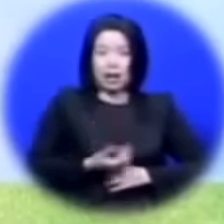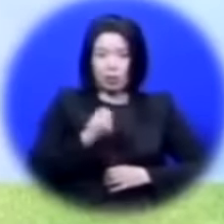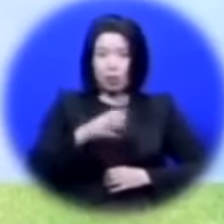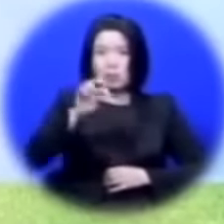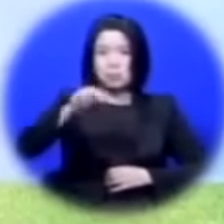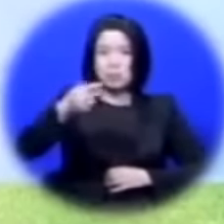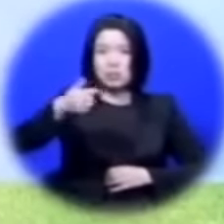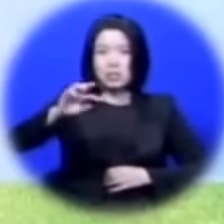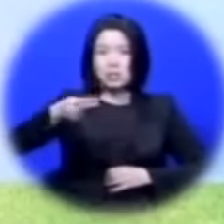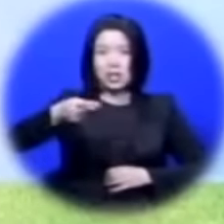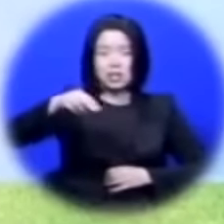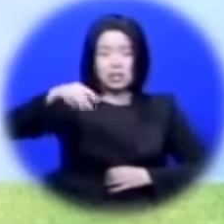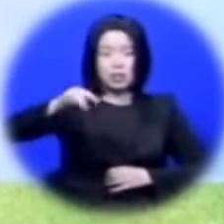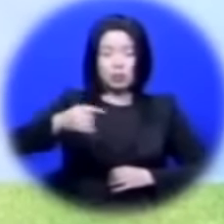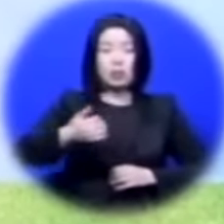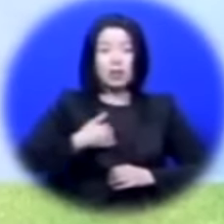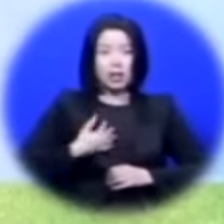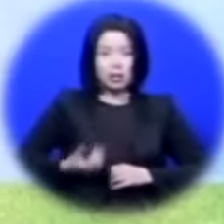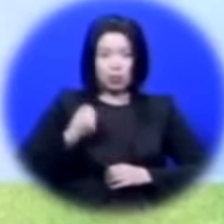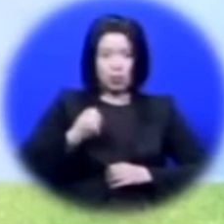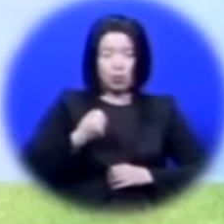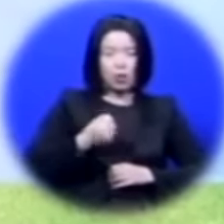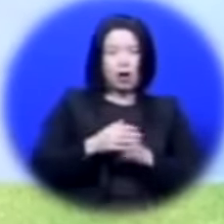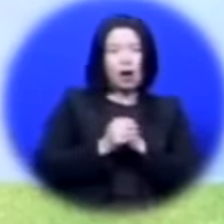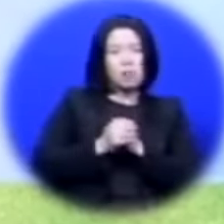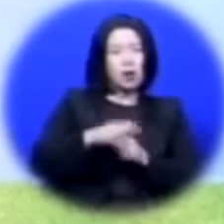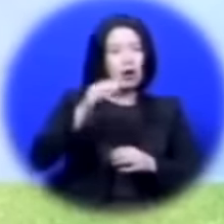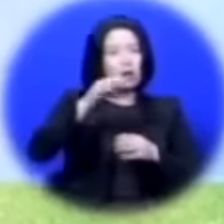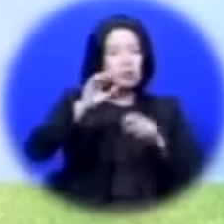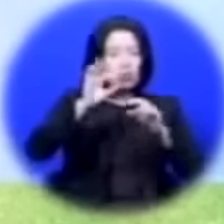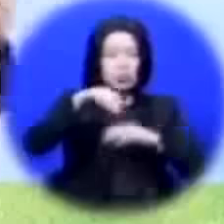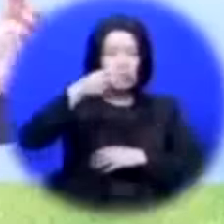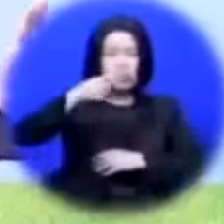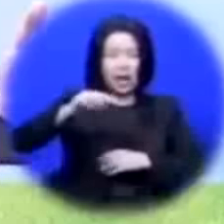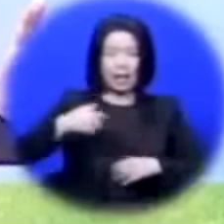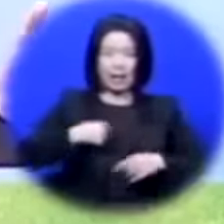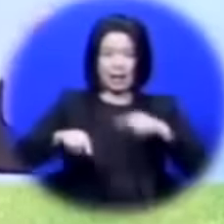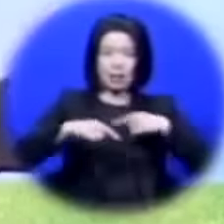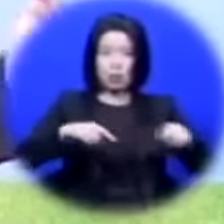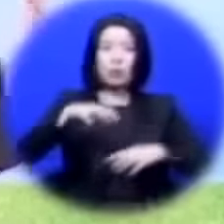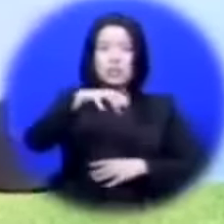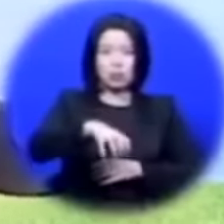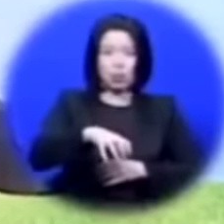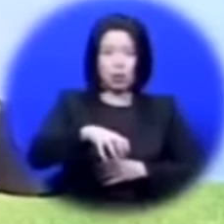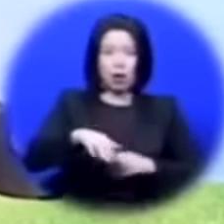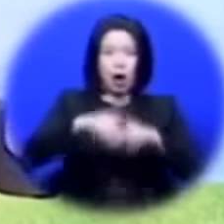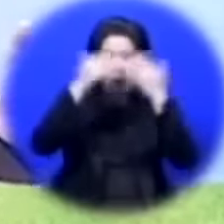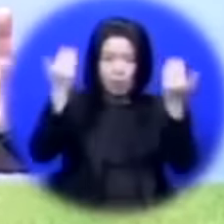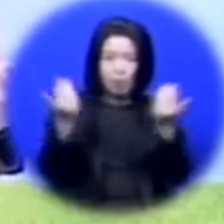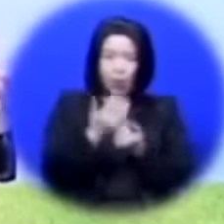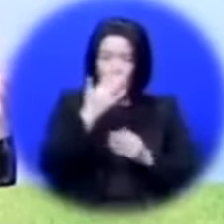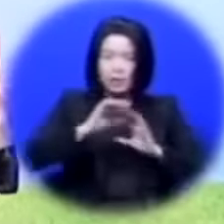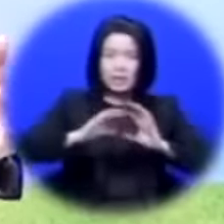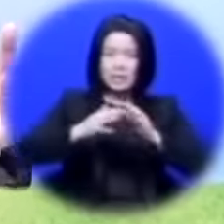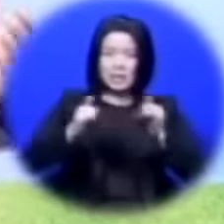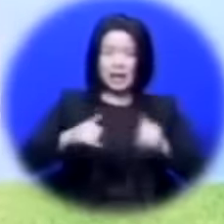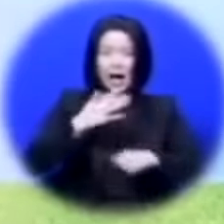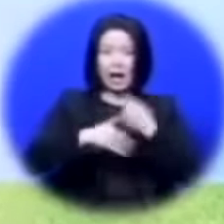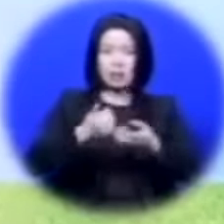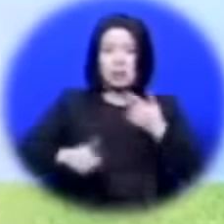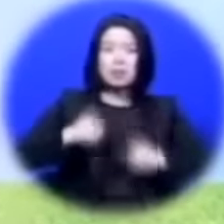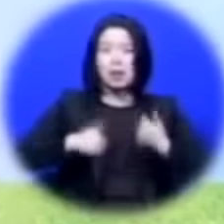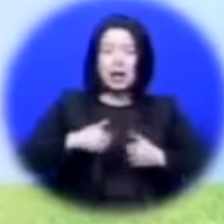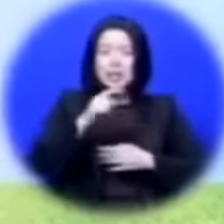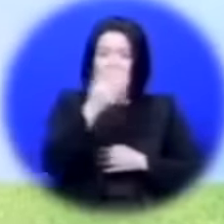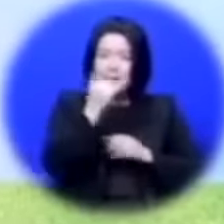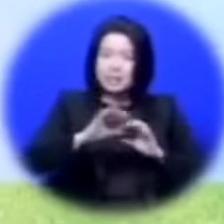머리에서는 구요 유다는 나의 통치 지팡이다 온 이스라엘을 하나님이 기뻐하시면서 그 이스라엘 땅